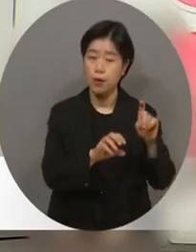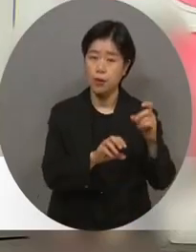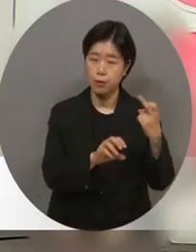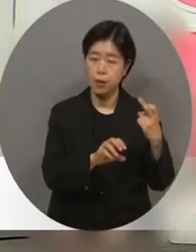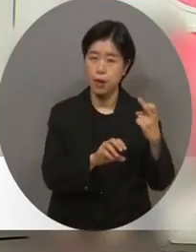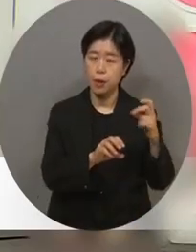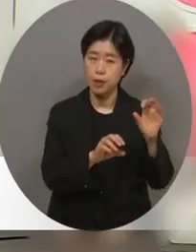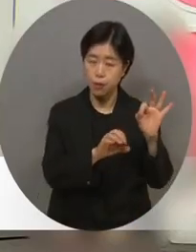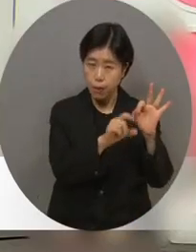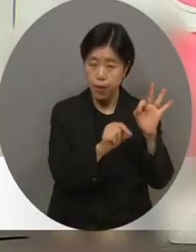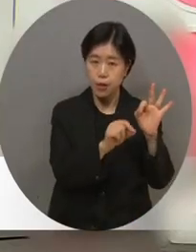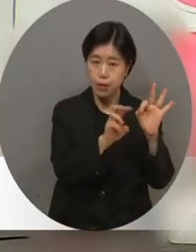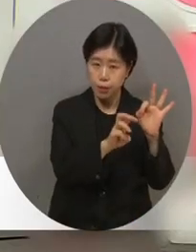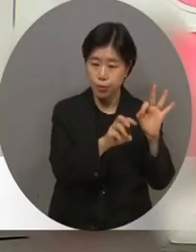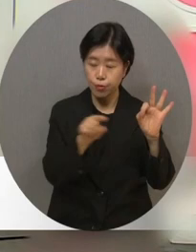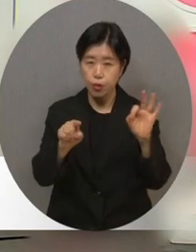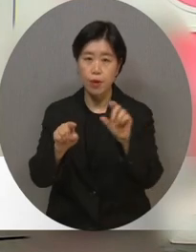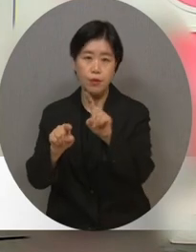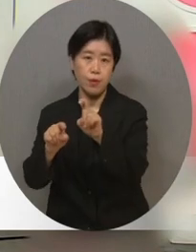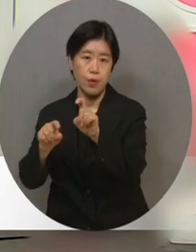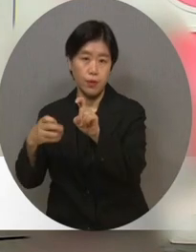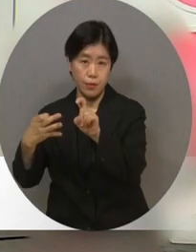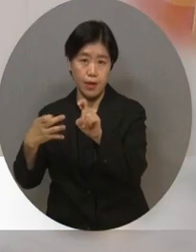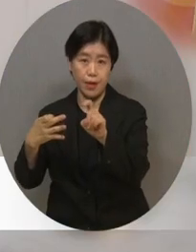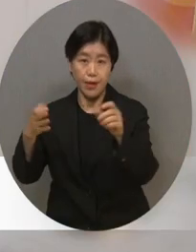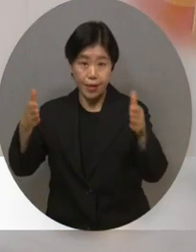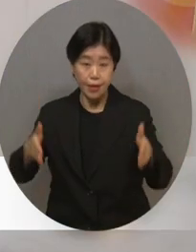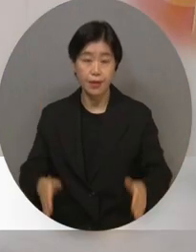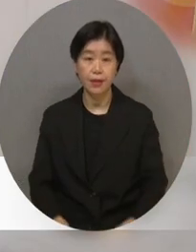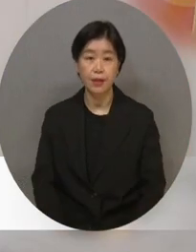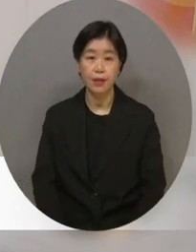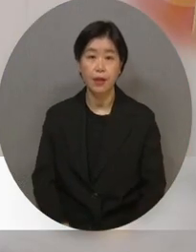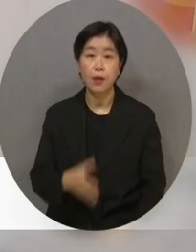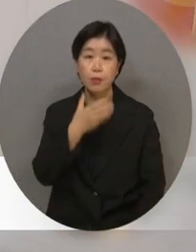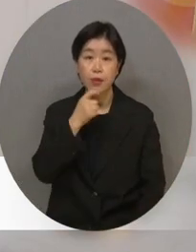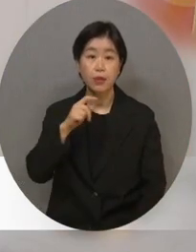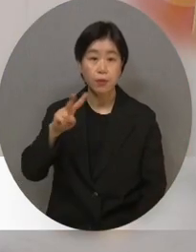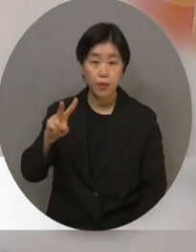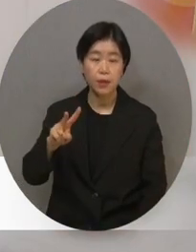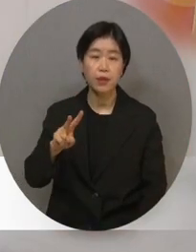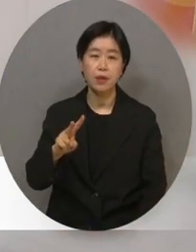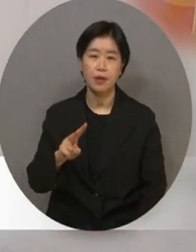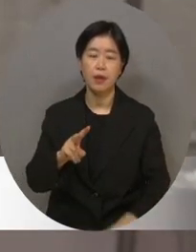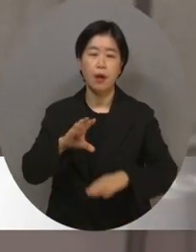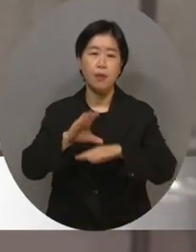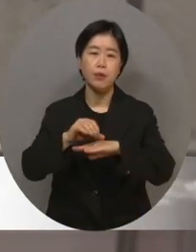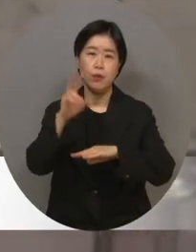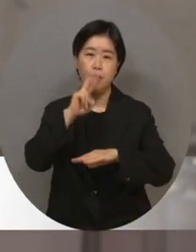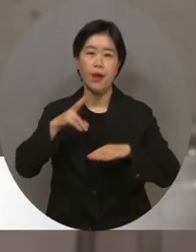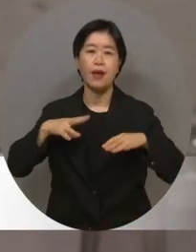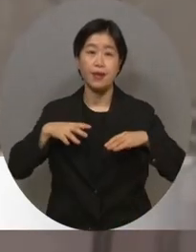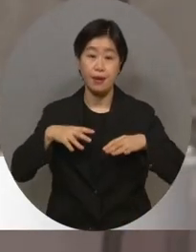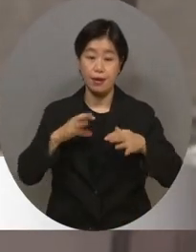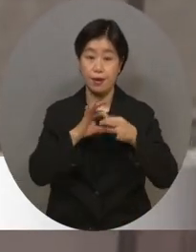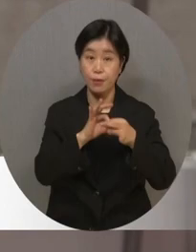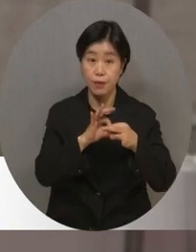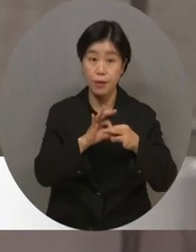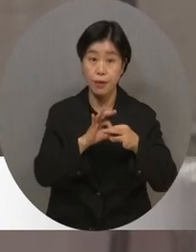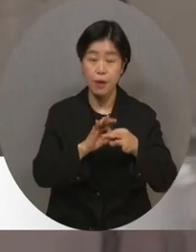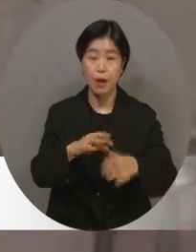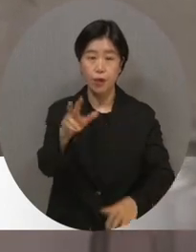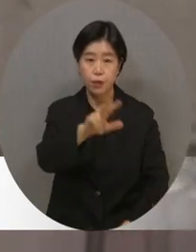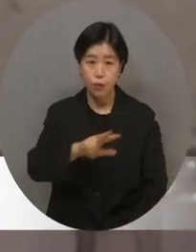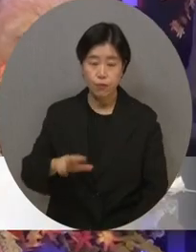지난 14일까지 복지TV 간판 프로그램인 생방송 전국 나눔 노래자랑을 통해 전국 경로당